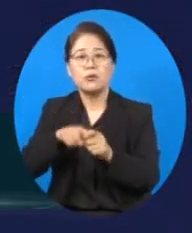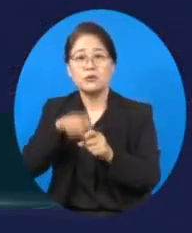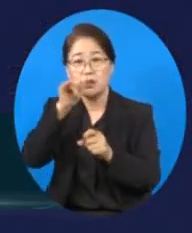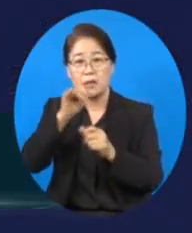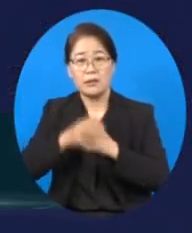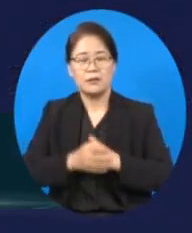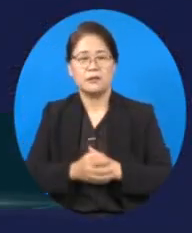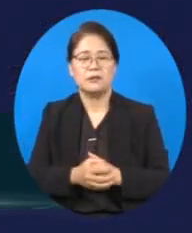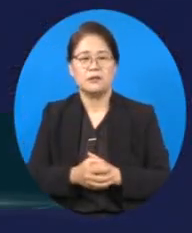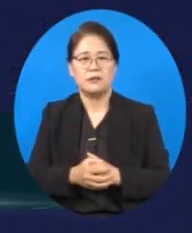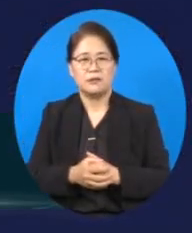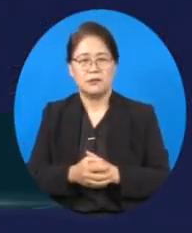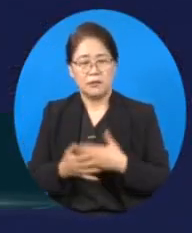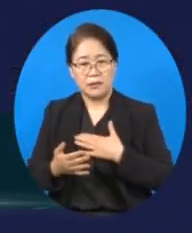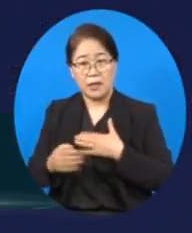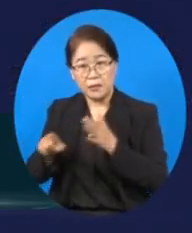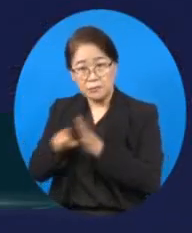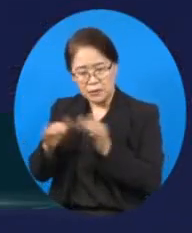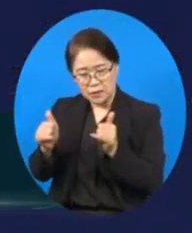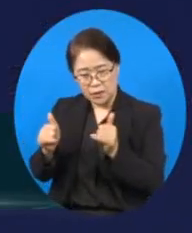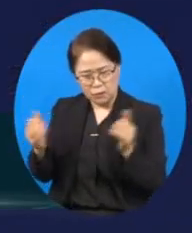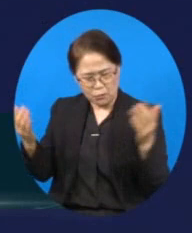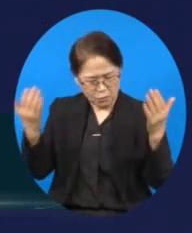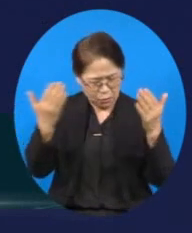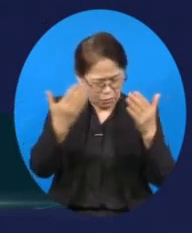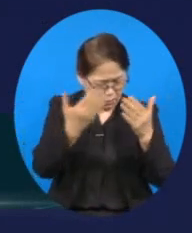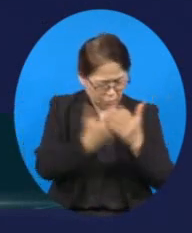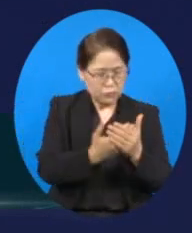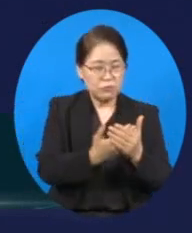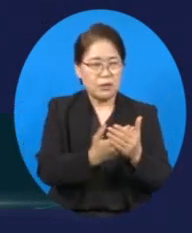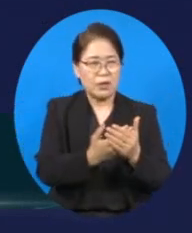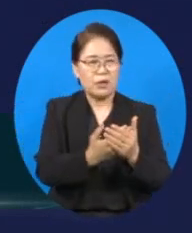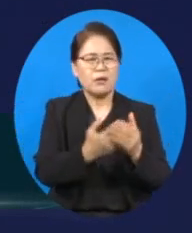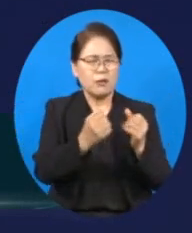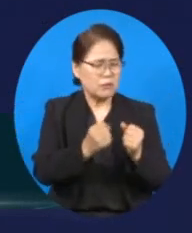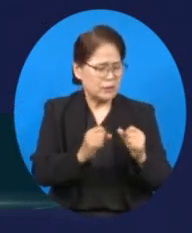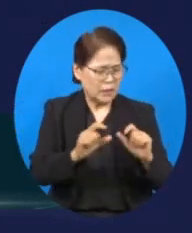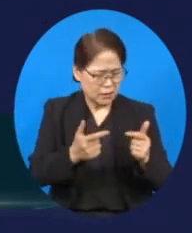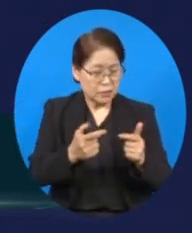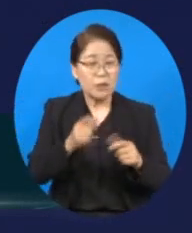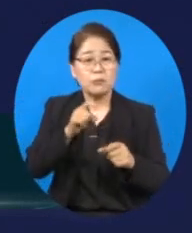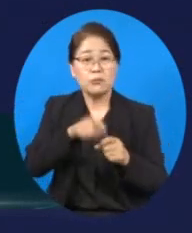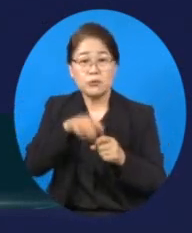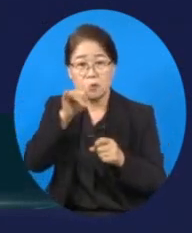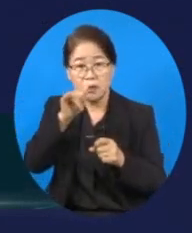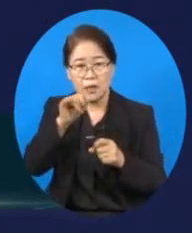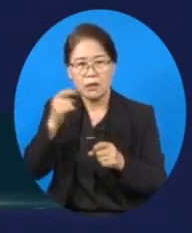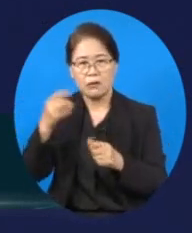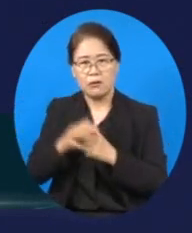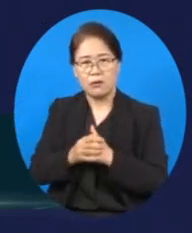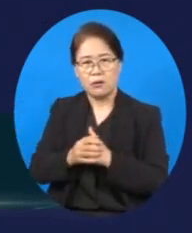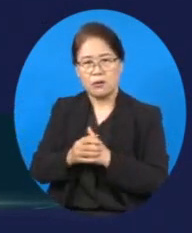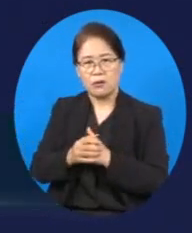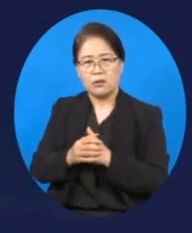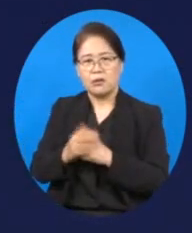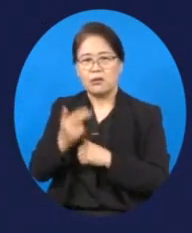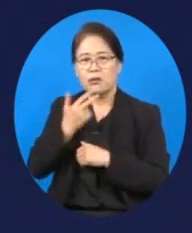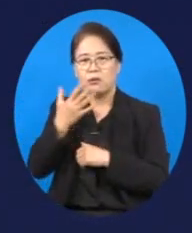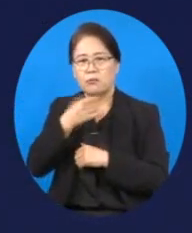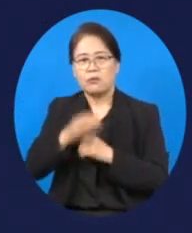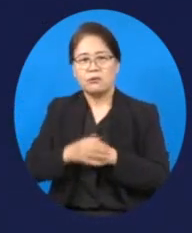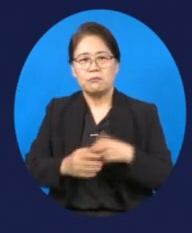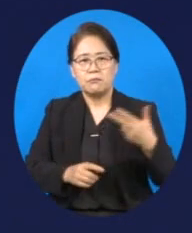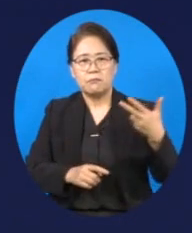나를 믿는 자로 어둠의 거하지 않도록 하기 위해서라고 말씀하시죠 그리고 요한복음 8장